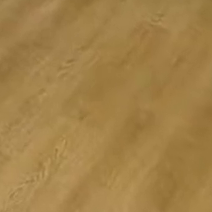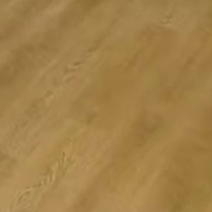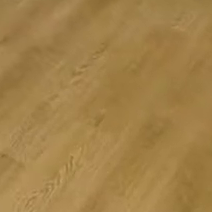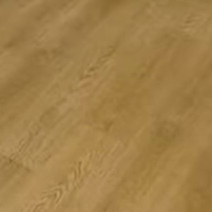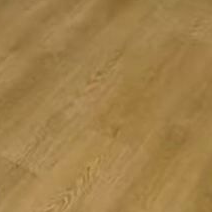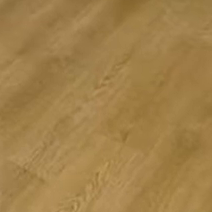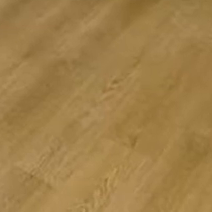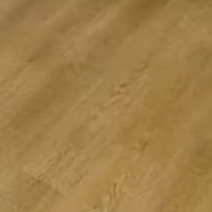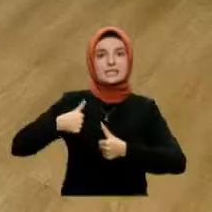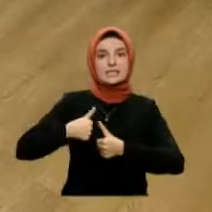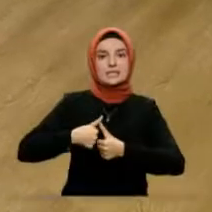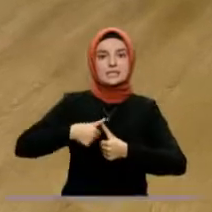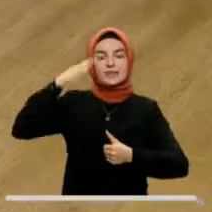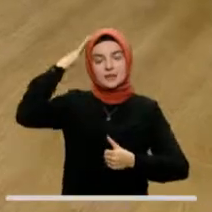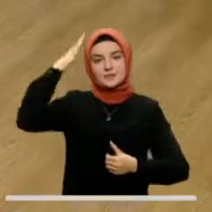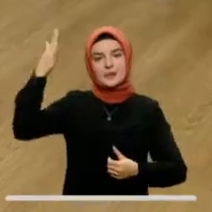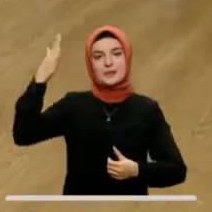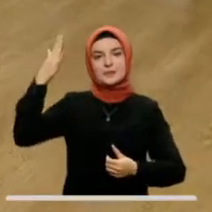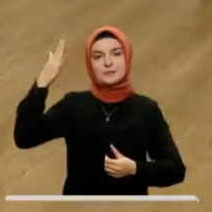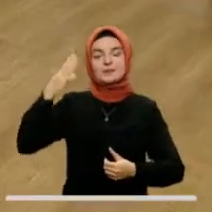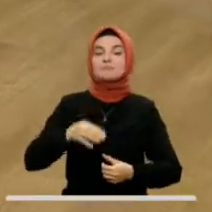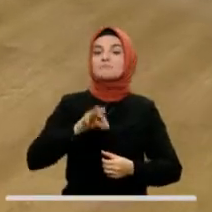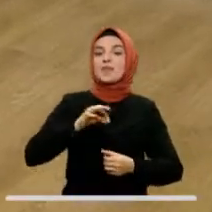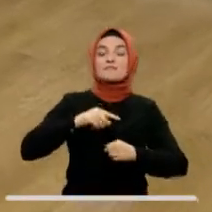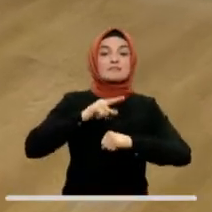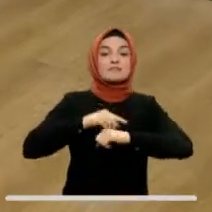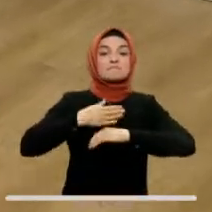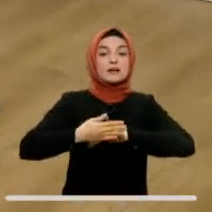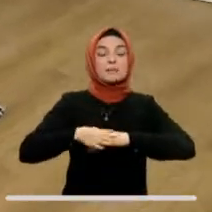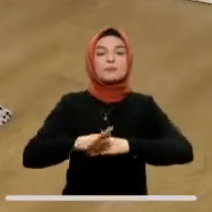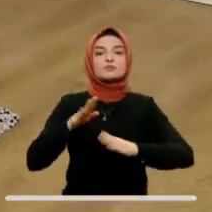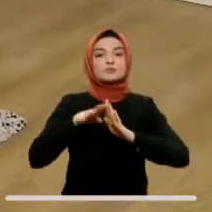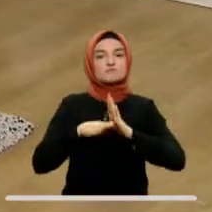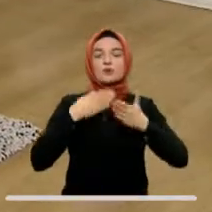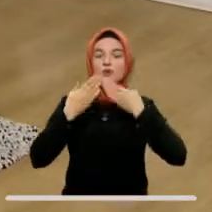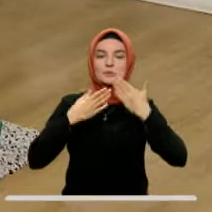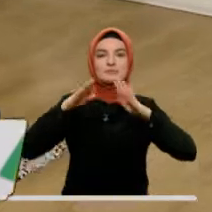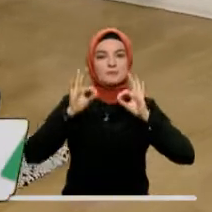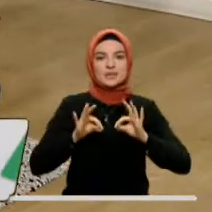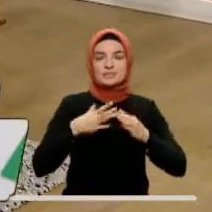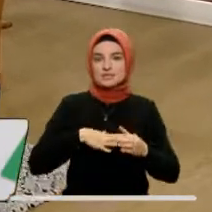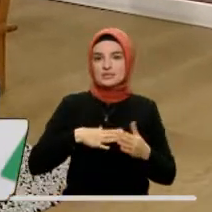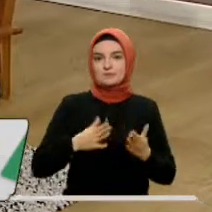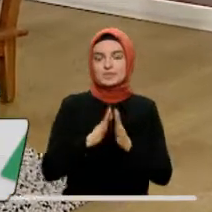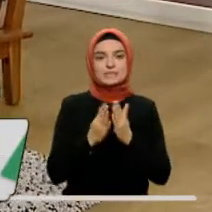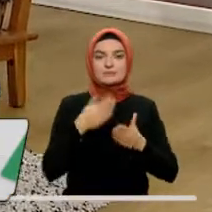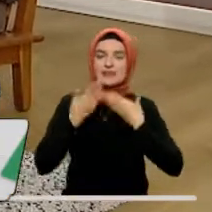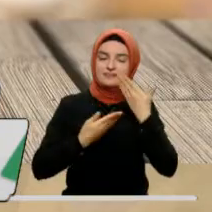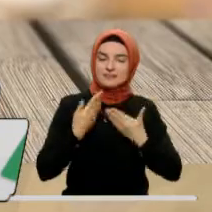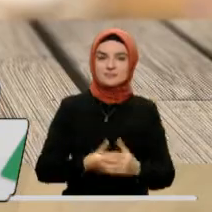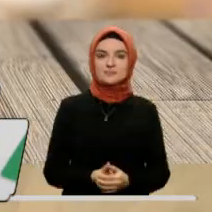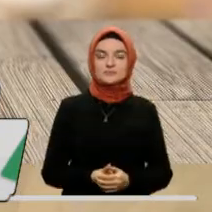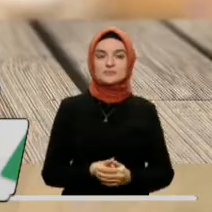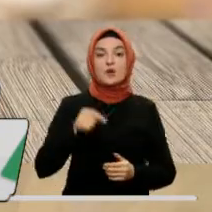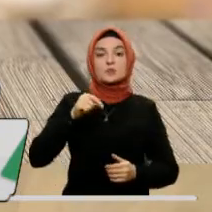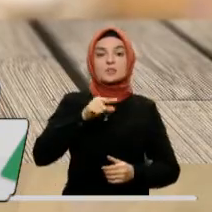Tekrar merhabalar efendim. Hemen hiç vakit kaybetmeden sohbetimize geçmeliyim istiyorum ama öncesinde sizler için kitabımızı takdim edelim. Bugün